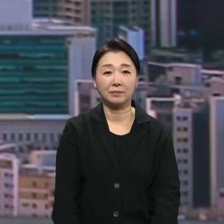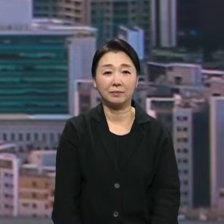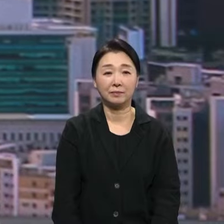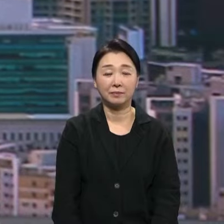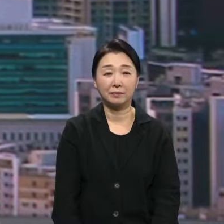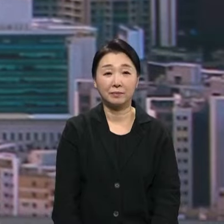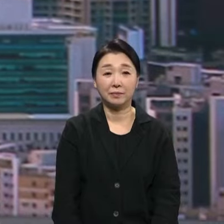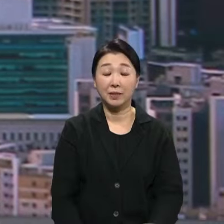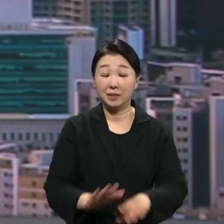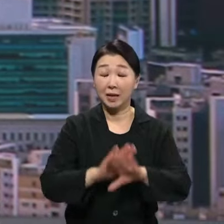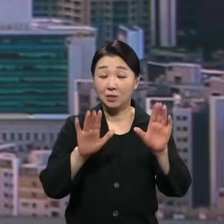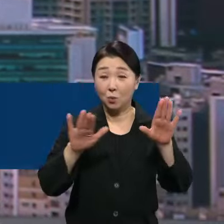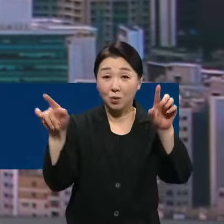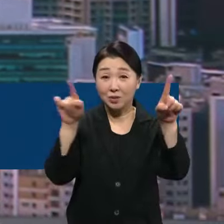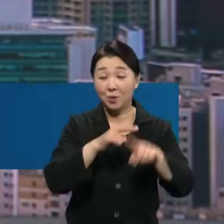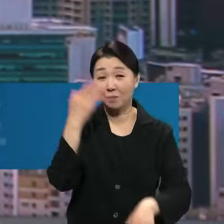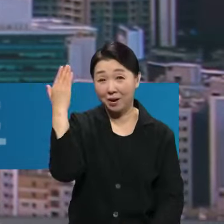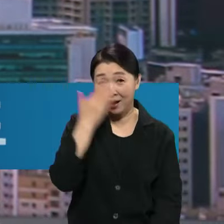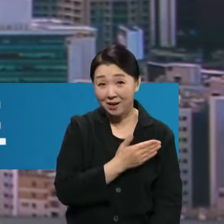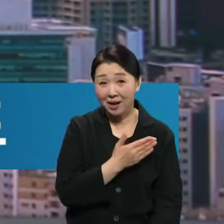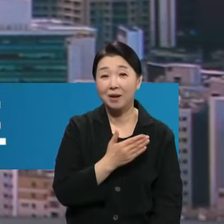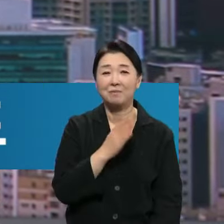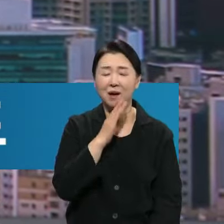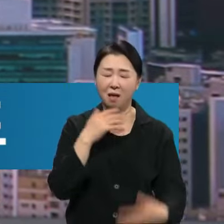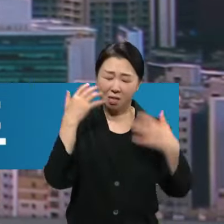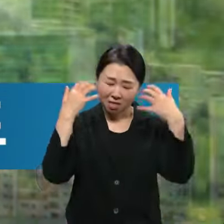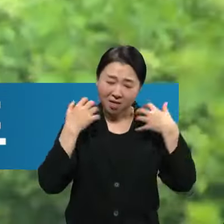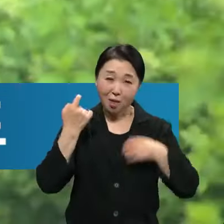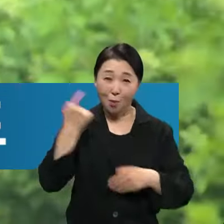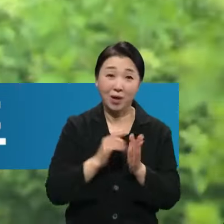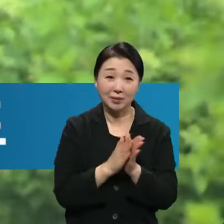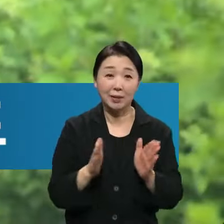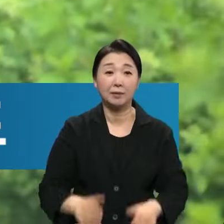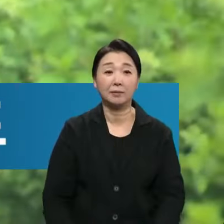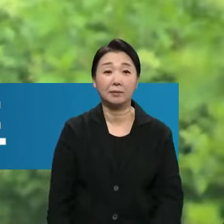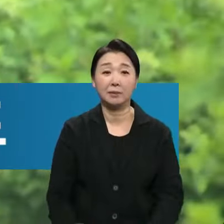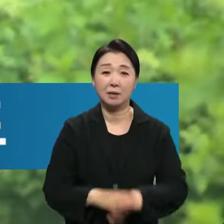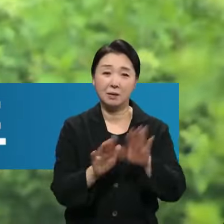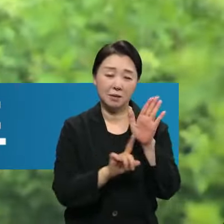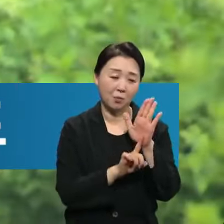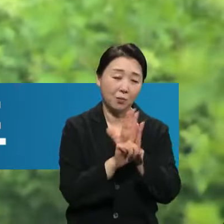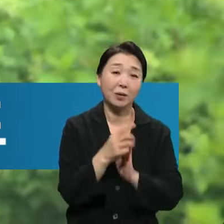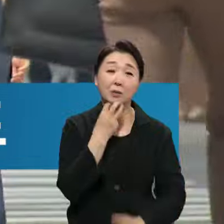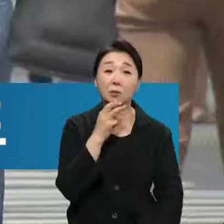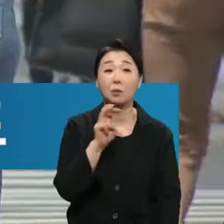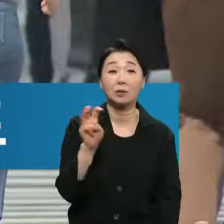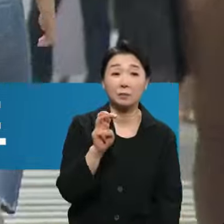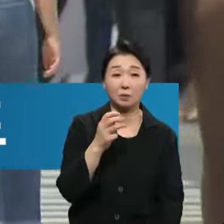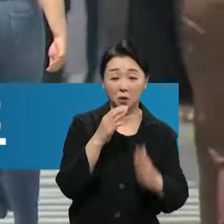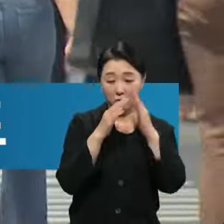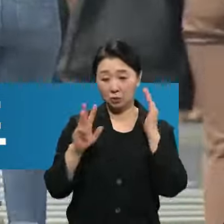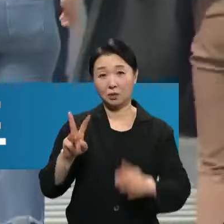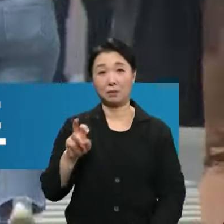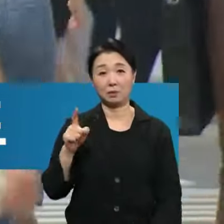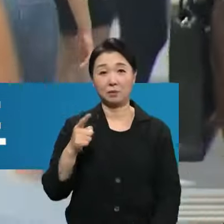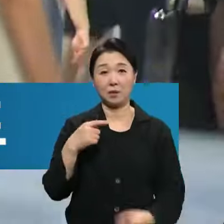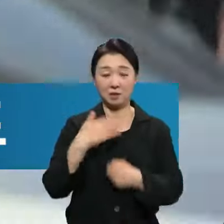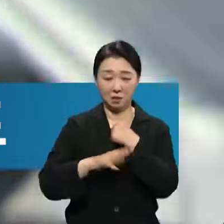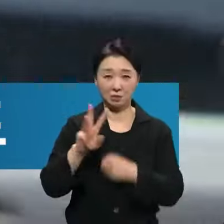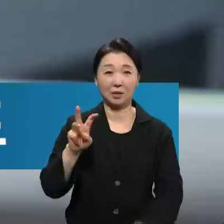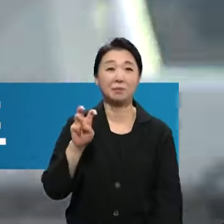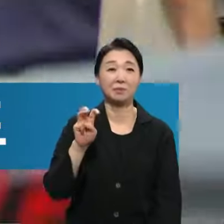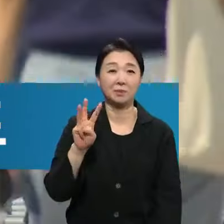날씨입니다 오늘은 전국이 맑은 가운데 본격적인 무더위가 찾아오겠습니다 낮최고 기호는 서울이 30도 전주 31도